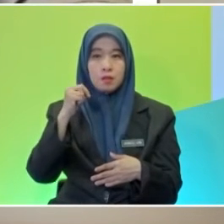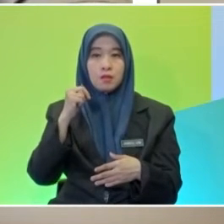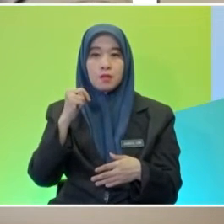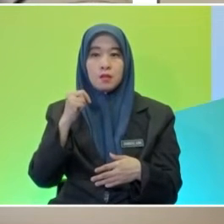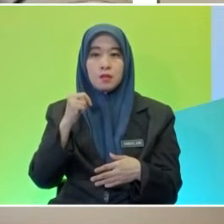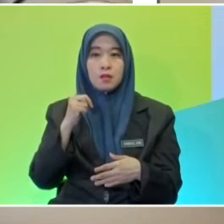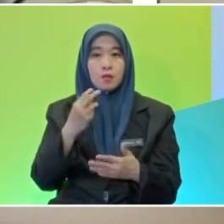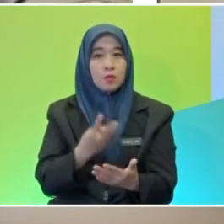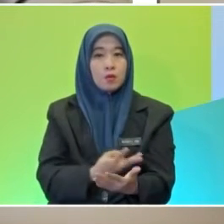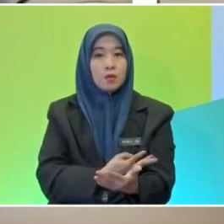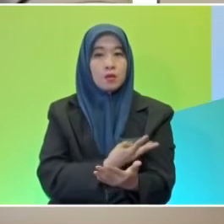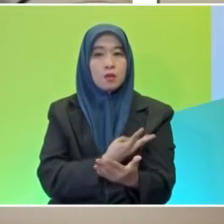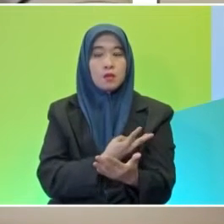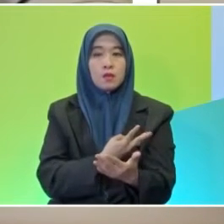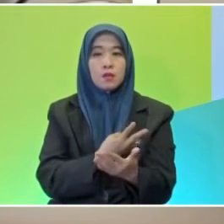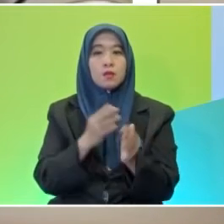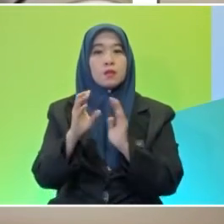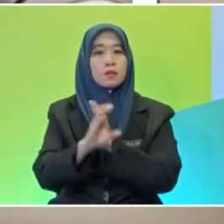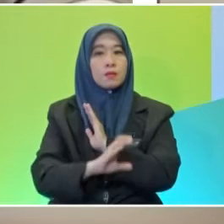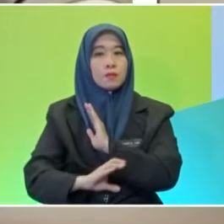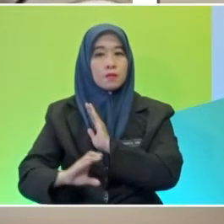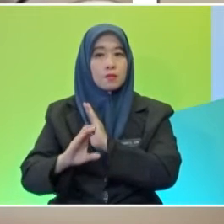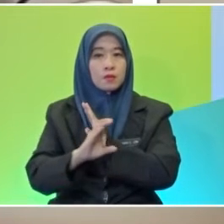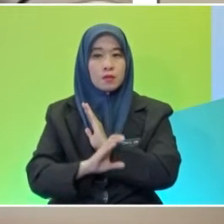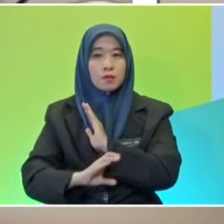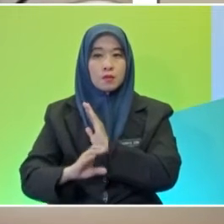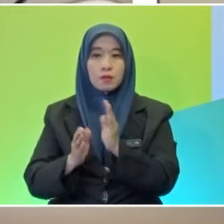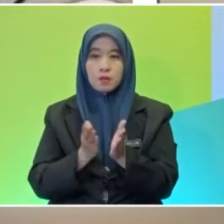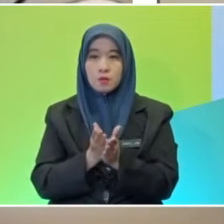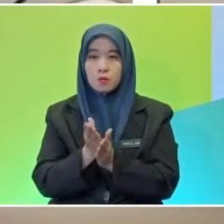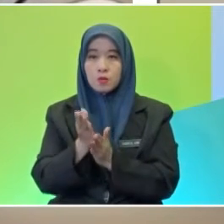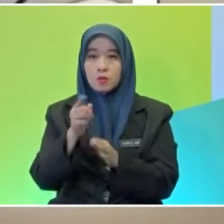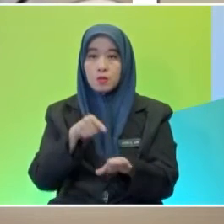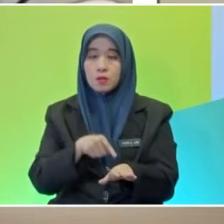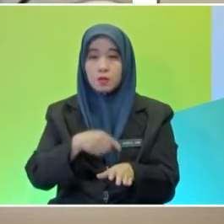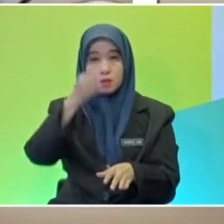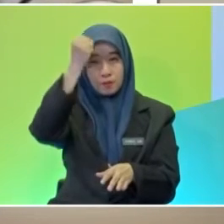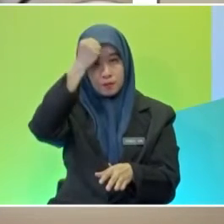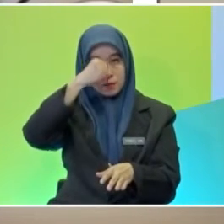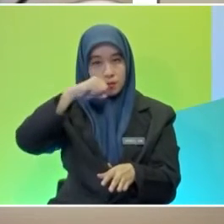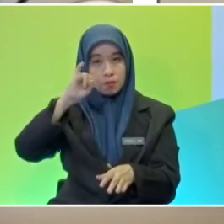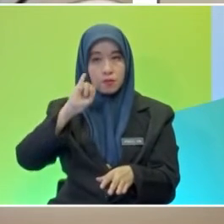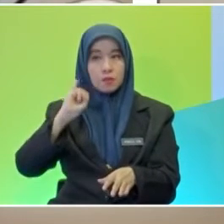warisan negara terus disanjungi